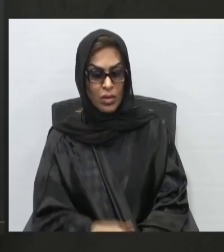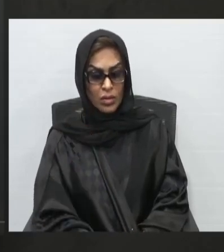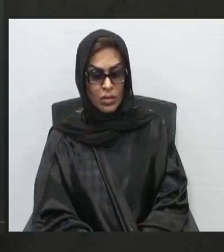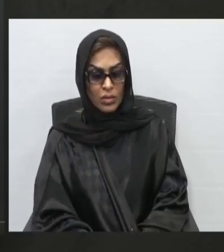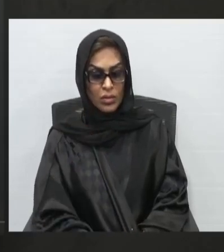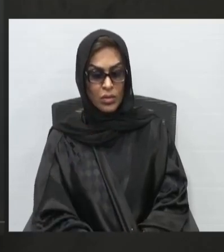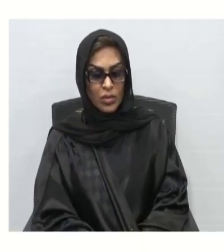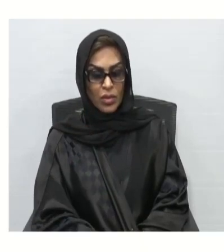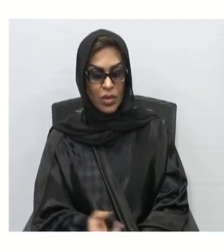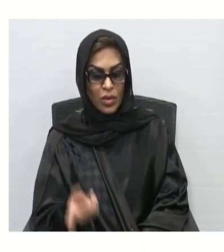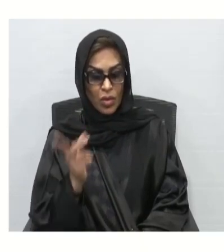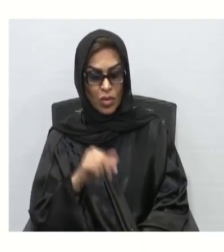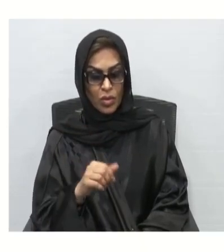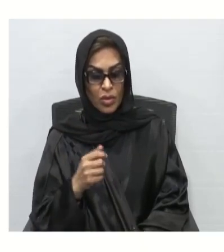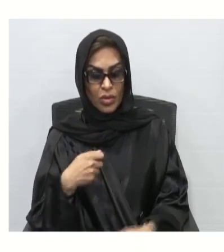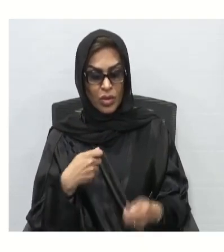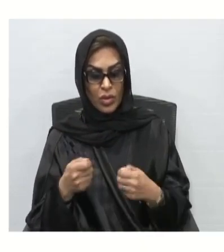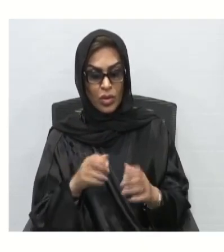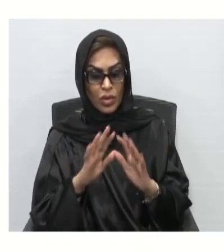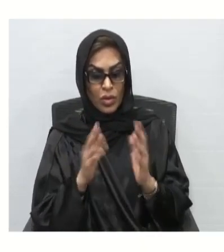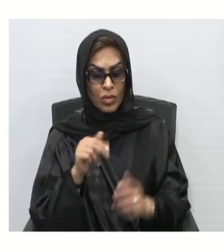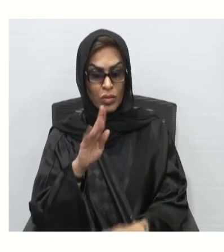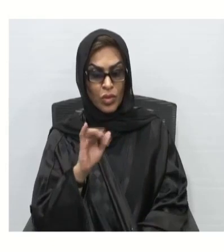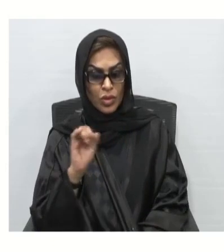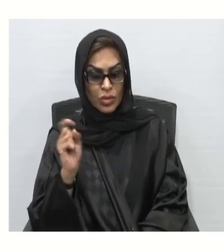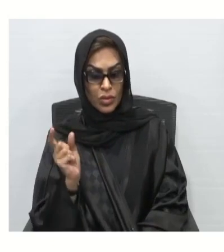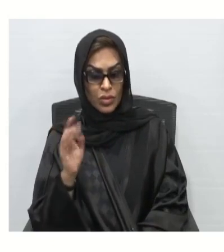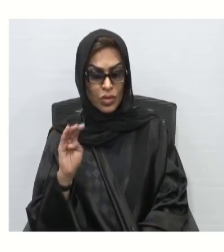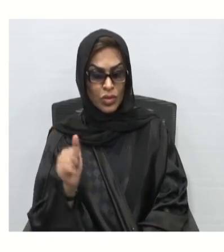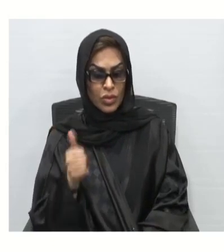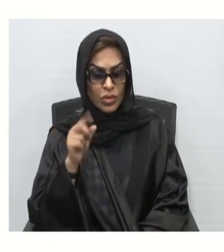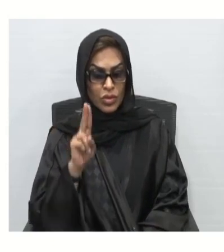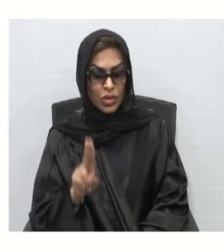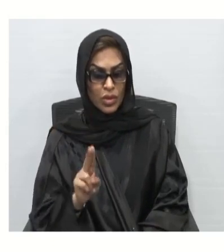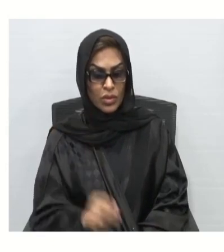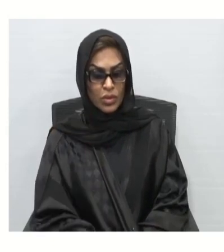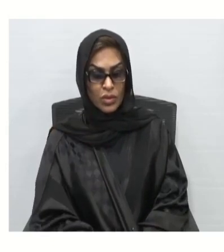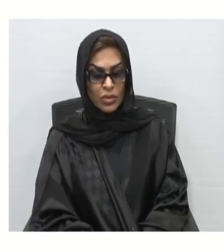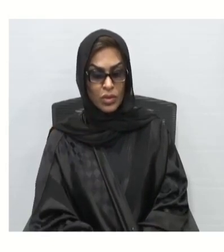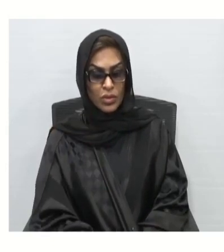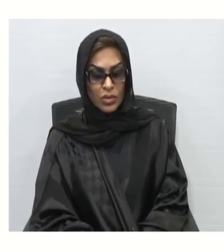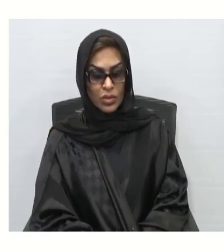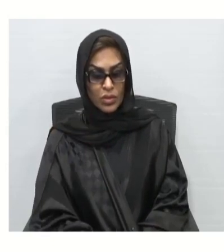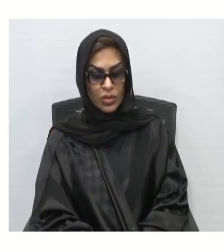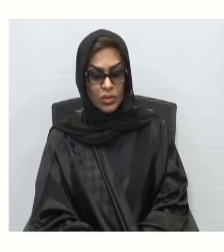وممارسه عروض التجاره لجميع المنتجات والبضائع الكترونيا